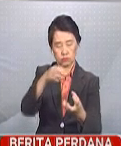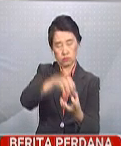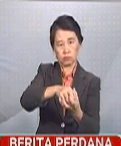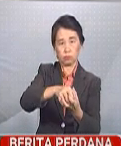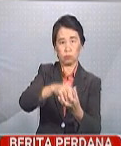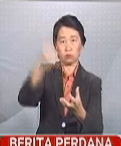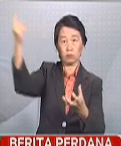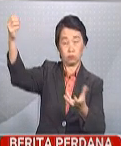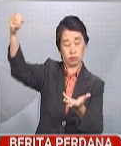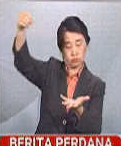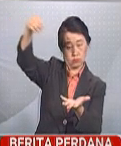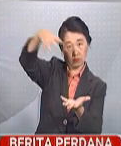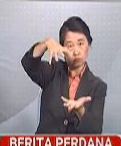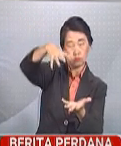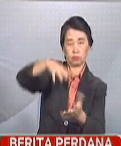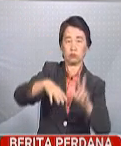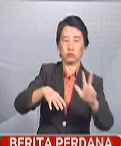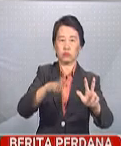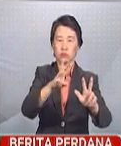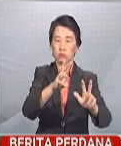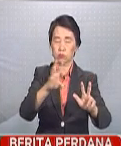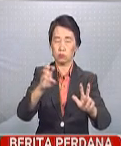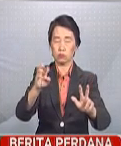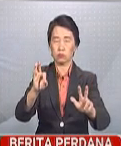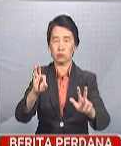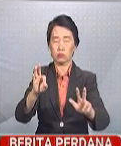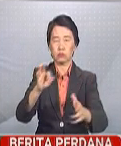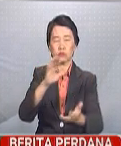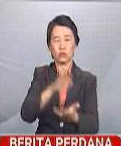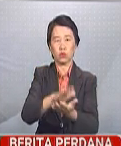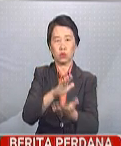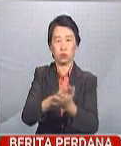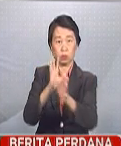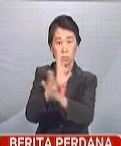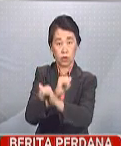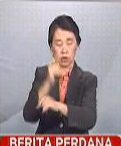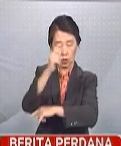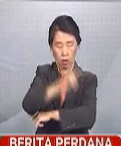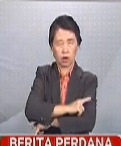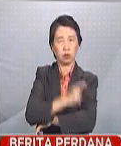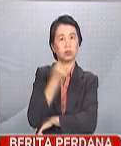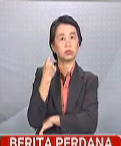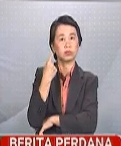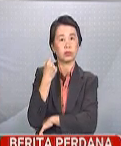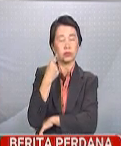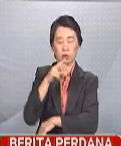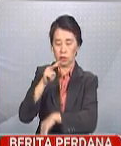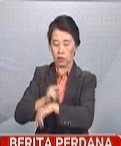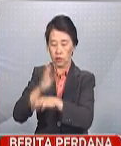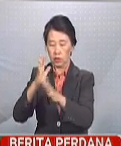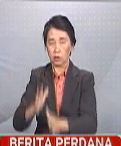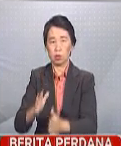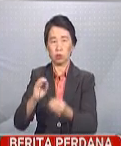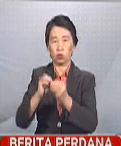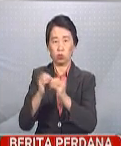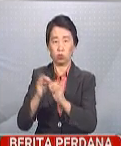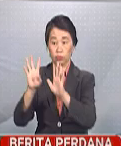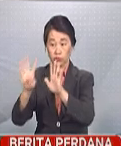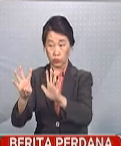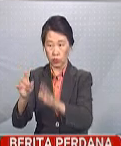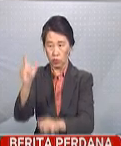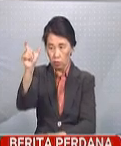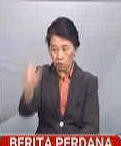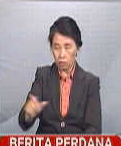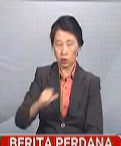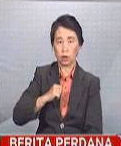solar hybrid di 369 sekolah pedalaman di Sarawak masuk hari ke-11. Saksi pendakwaan ke-9,